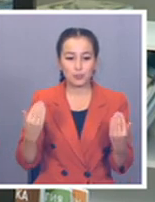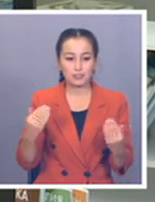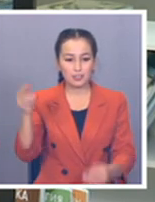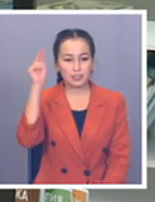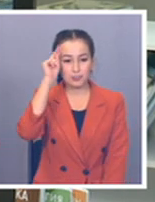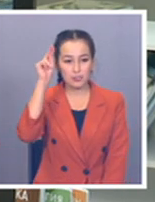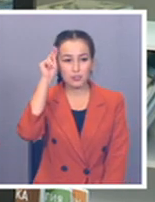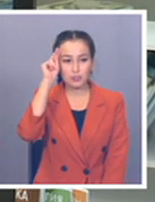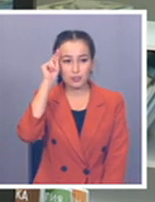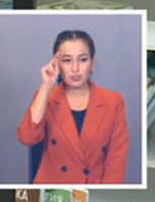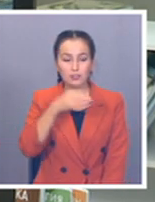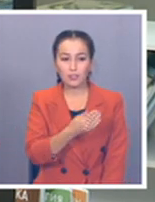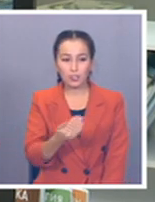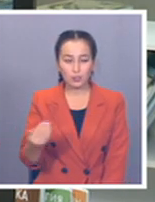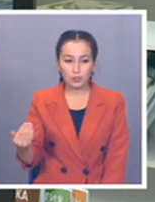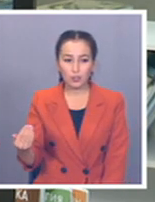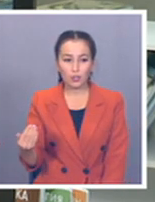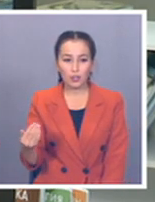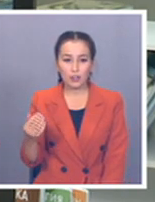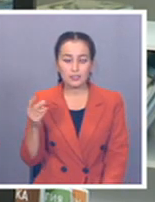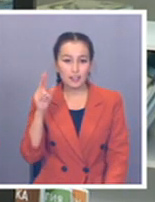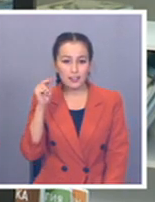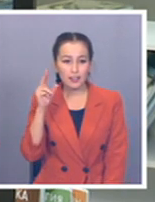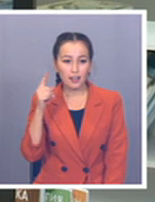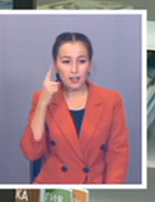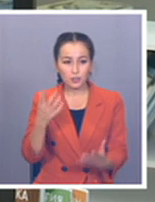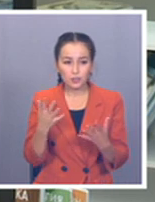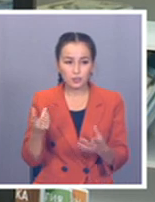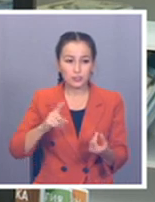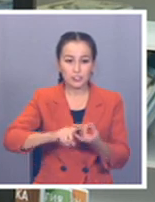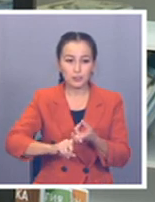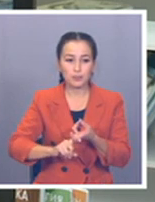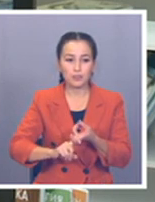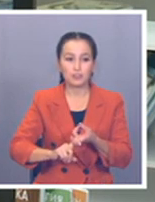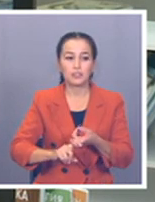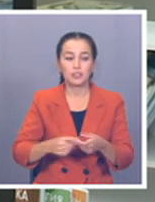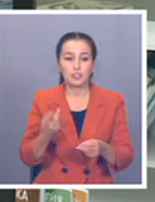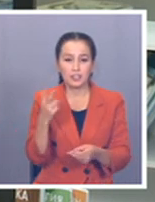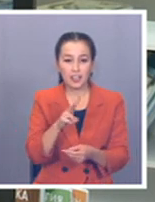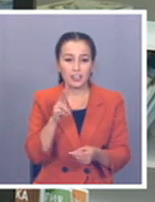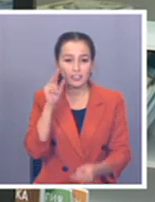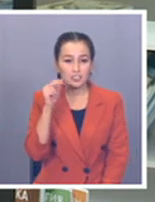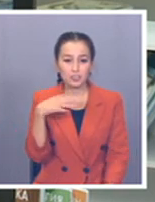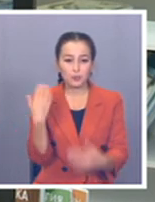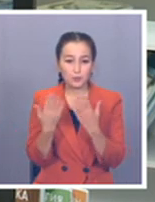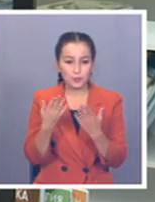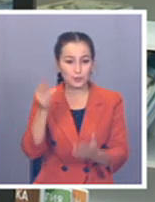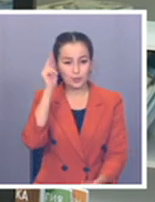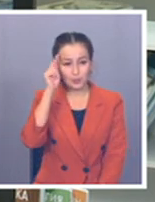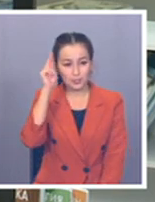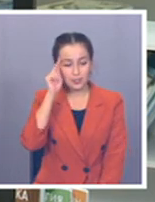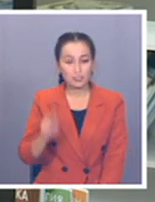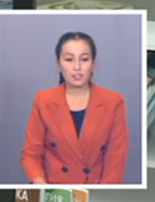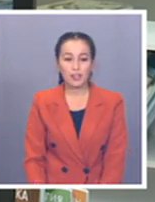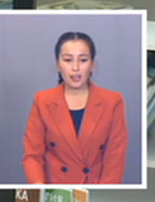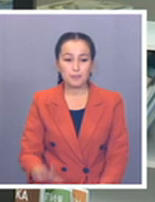сіздер сандардың қатынасы ұғымын білесіздер. Екі санның қатынасын оқуды және жазуды үйренесіздер. Сонымен қатар